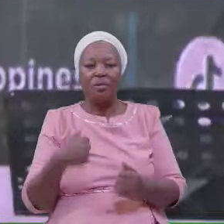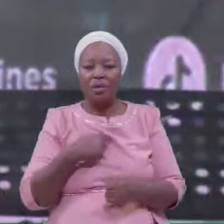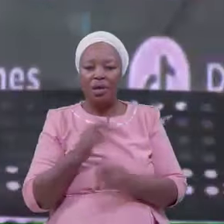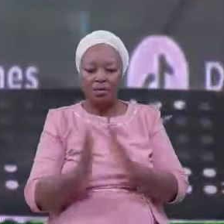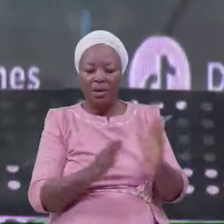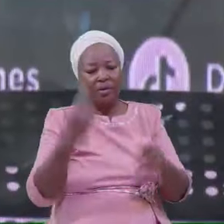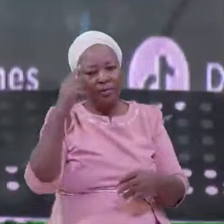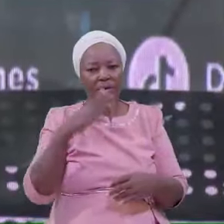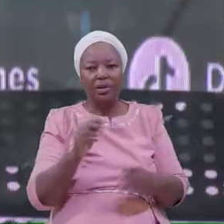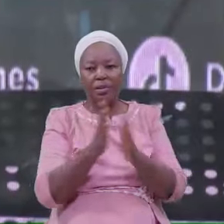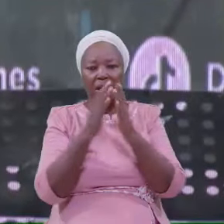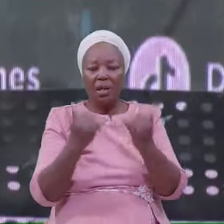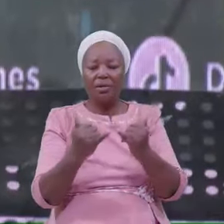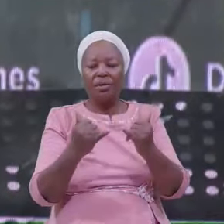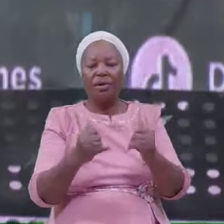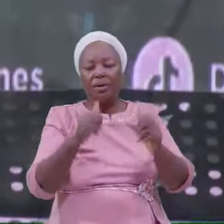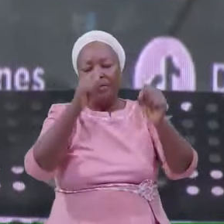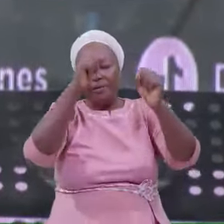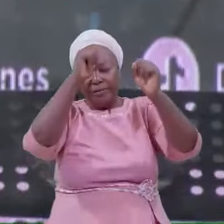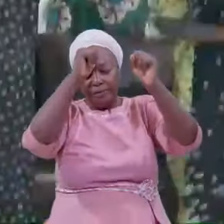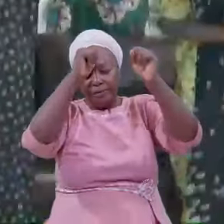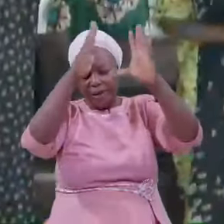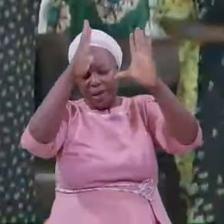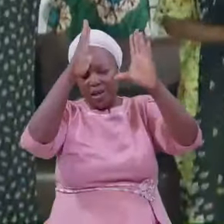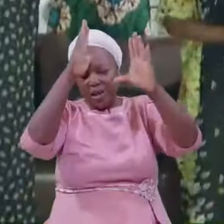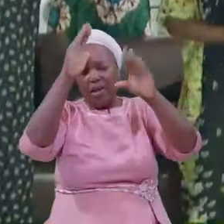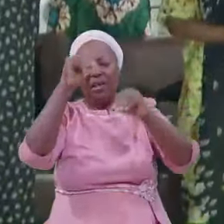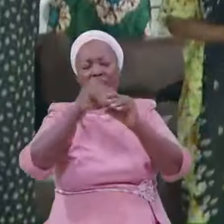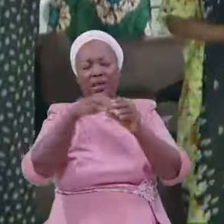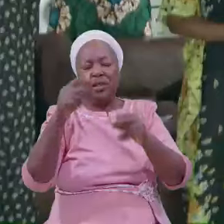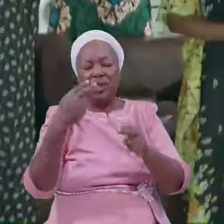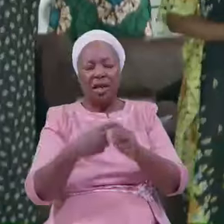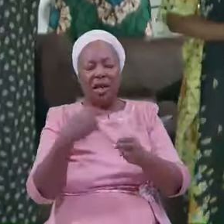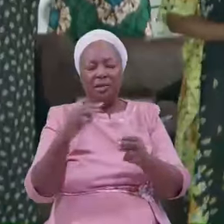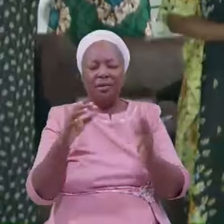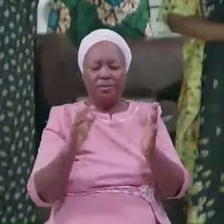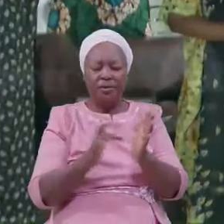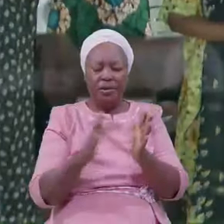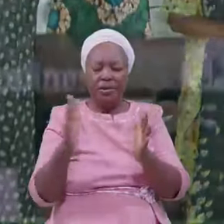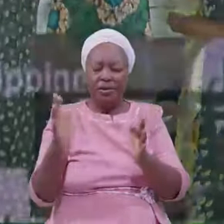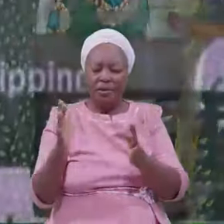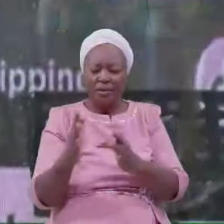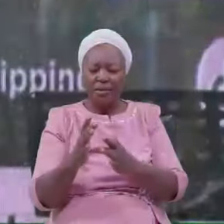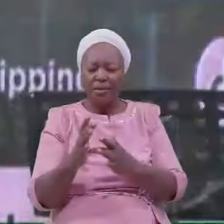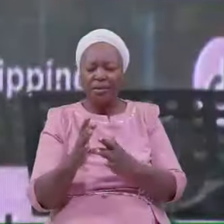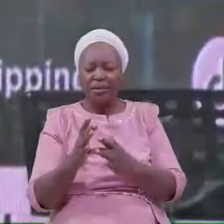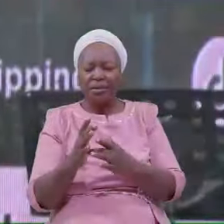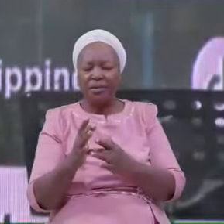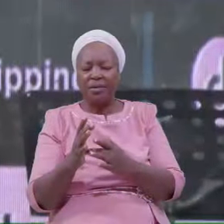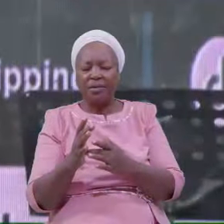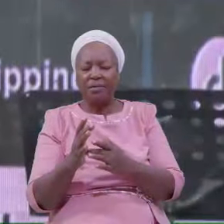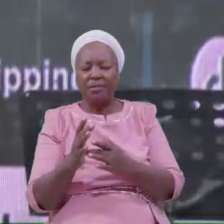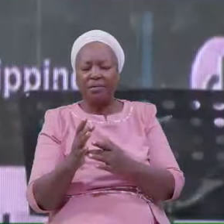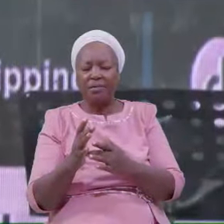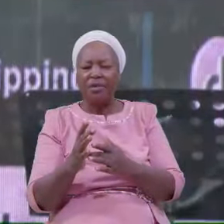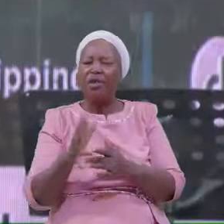ngayon. Father, in the name of Jesus, Panginoon, sa pangalan ni Hesu Kristo, you said we should